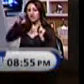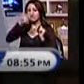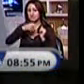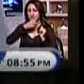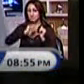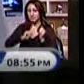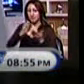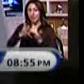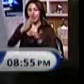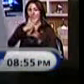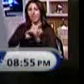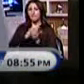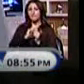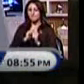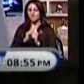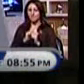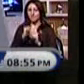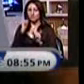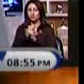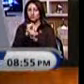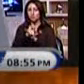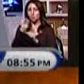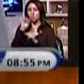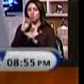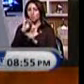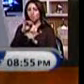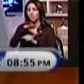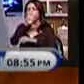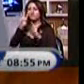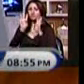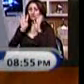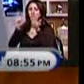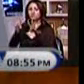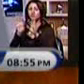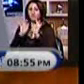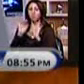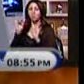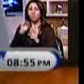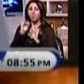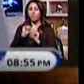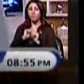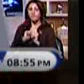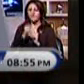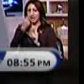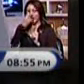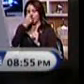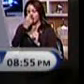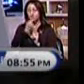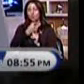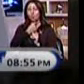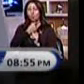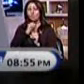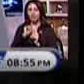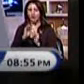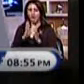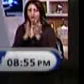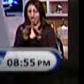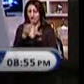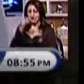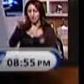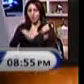جدا، لأن دول اليومين يعني هي مع يعني هي الرسالة هنا إيه؟ إنه تضامنا مع أوبرا القاهرة